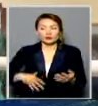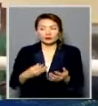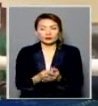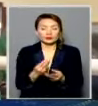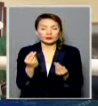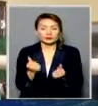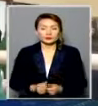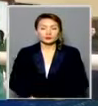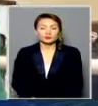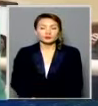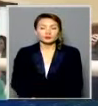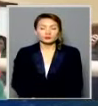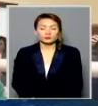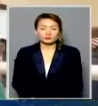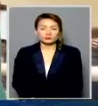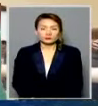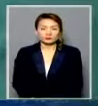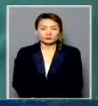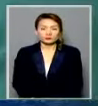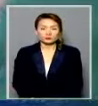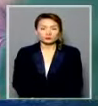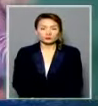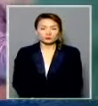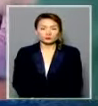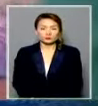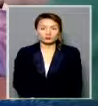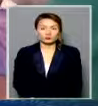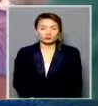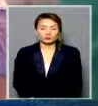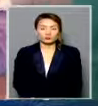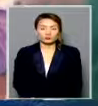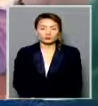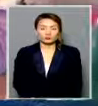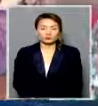выделения средств. Казбек Айкалиев, Аймбулхарюльна, телеканал Атырау, Махамбетский район.